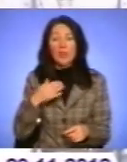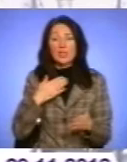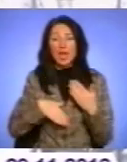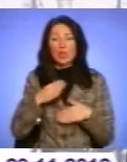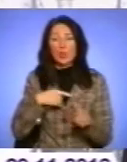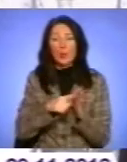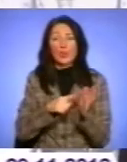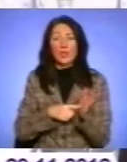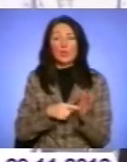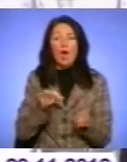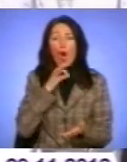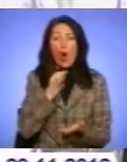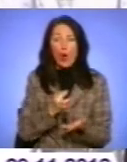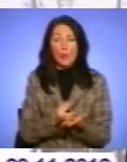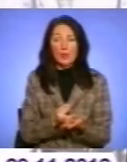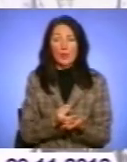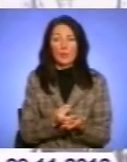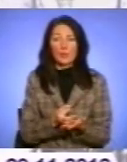опитом.